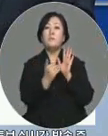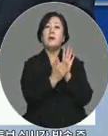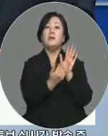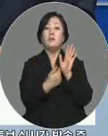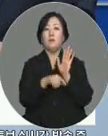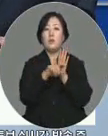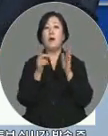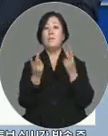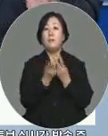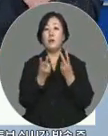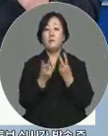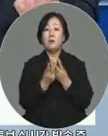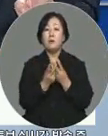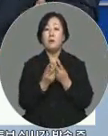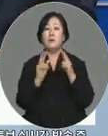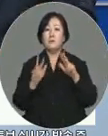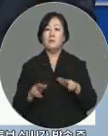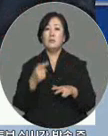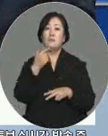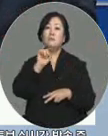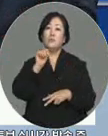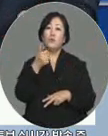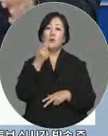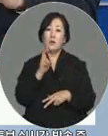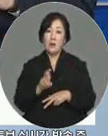위해서는 우선 이제 독감하고